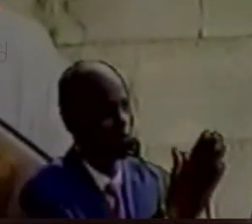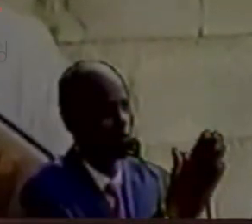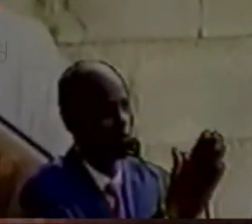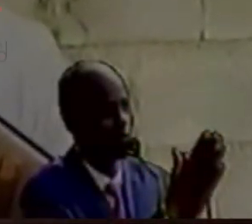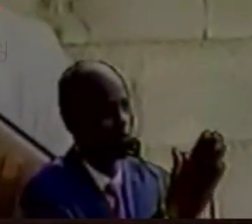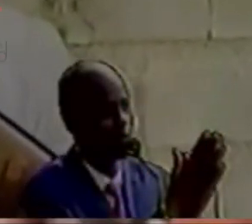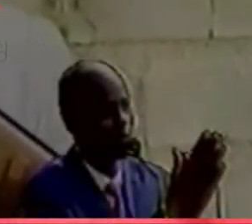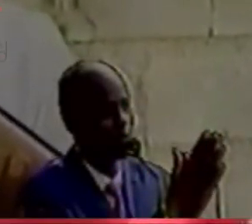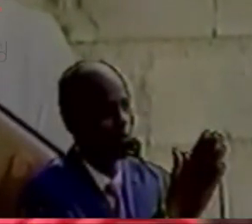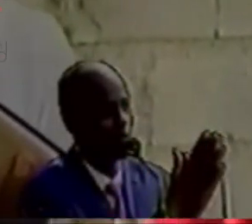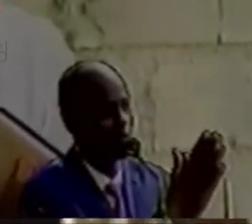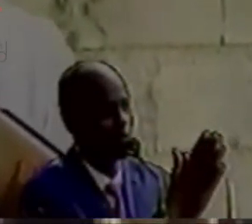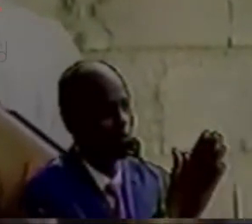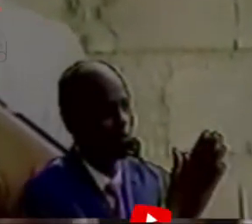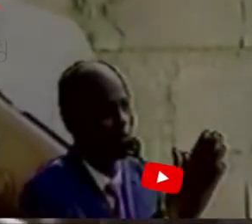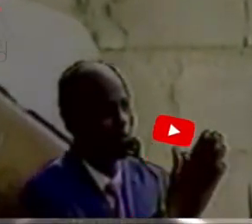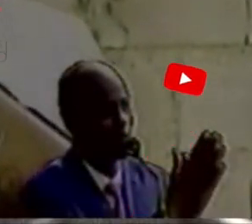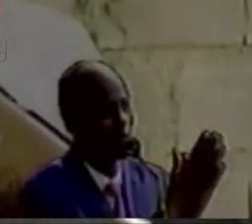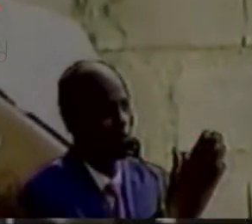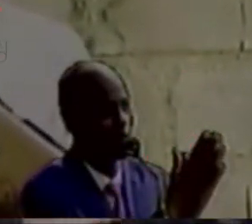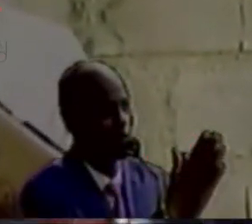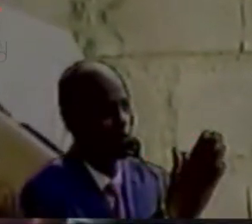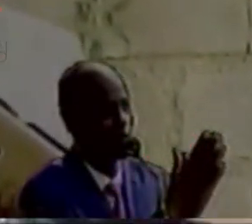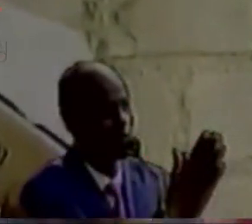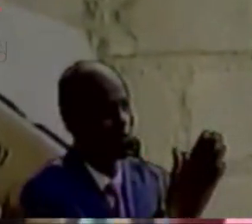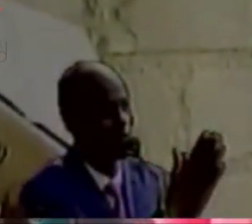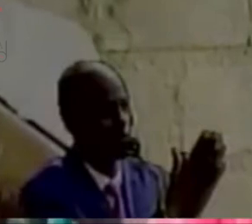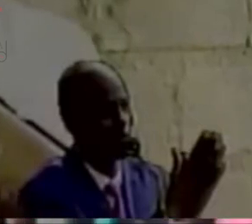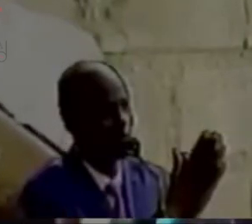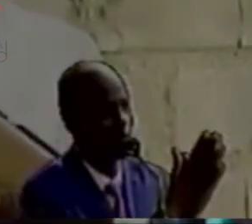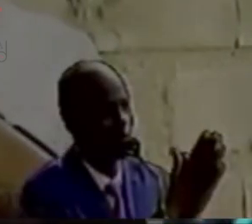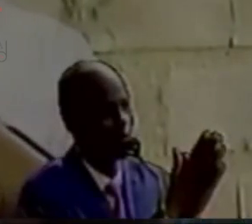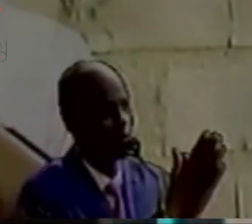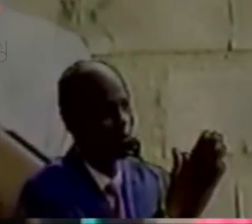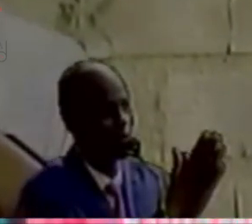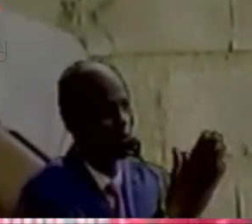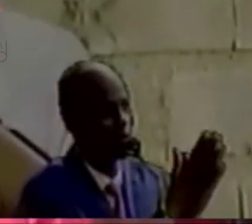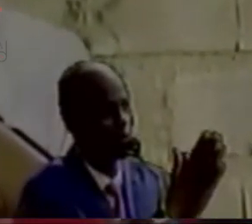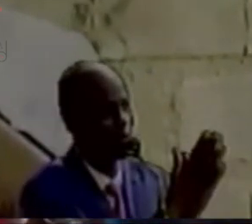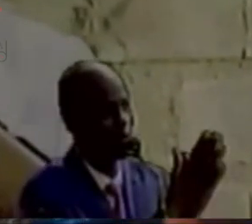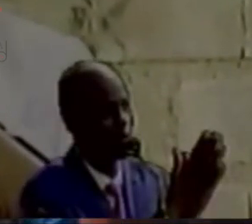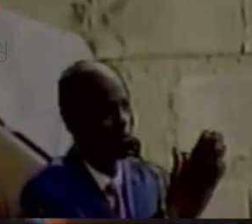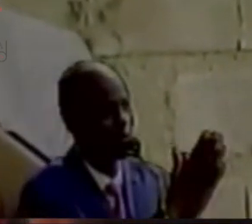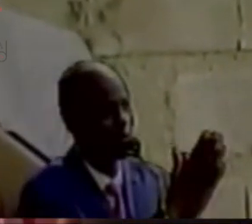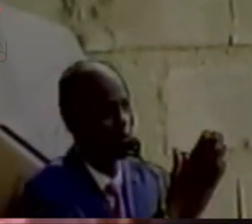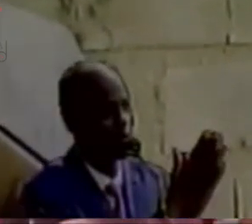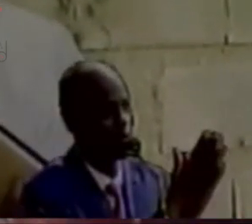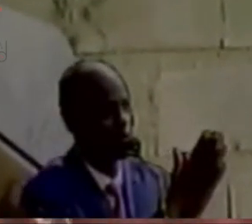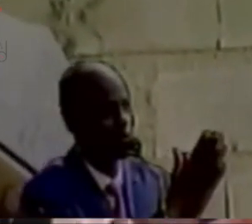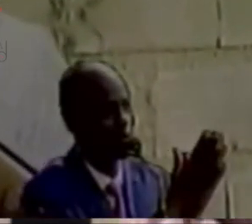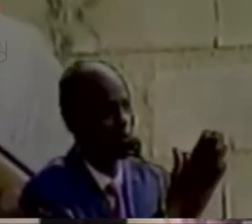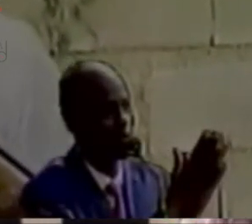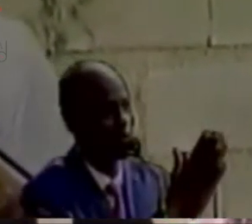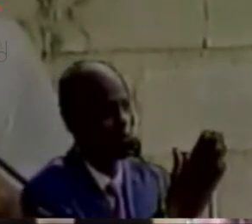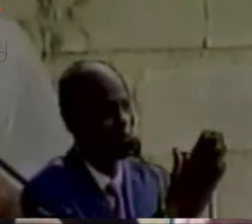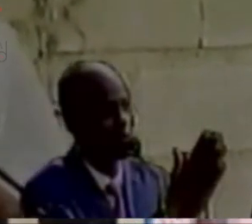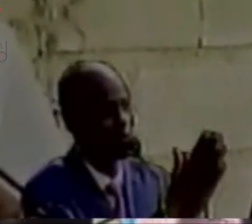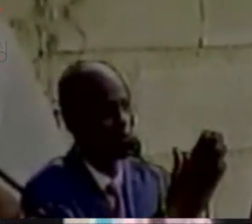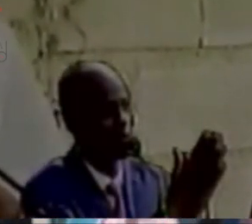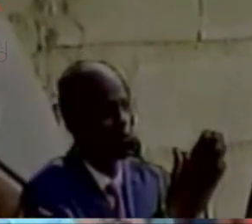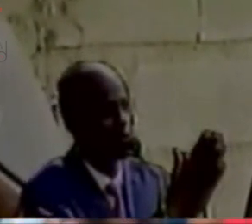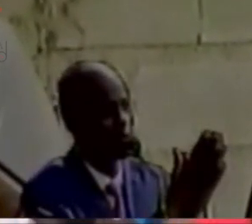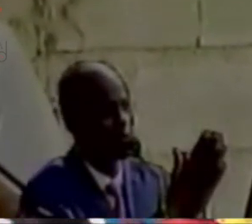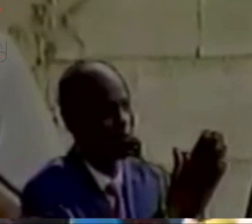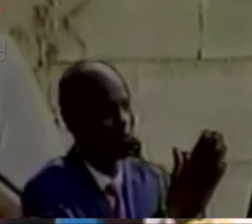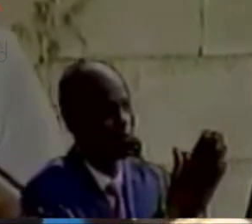et la liberté. Peigné, ça nous est nous entre la dénonciation zone historique que lié. Mais c'était non seulement le sous